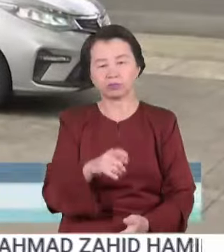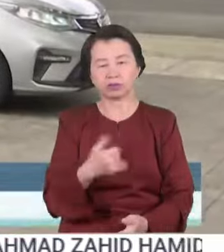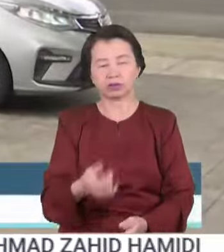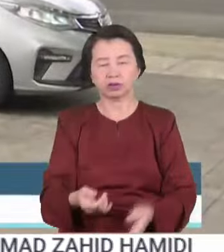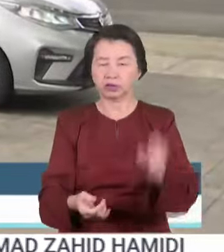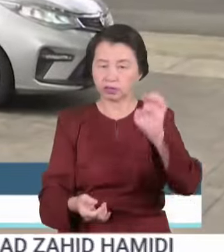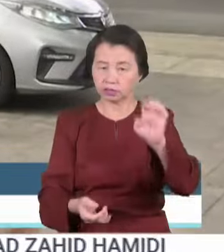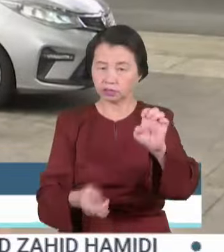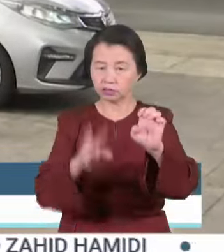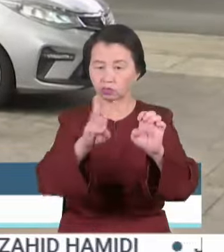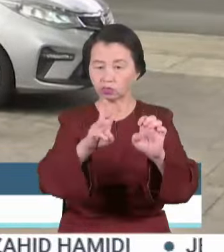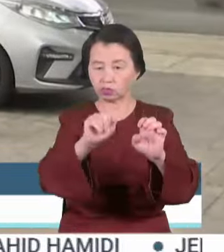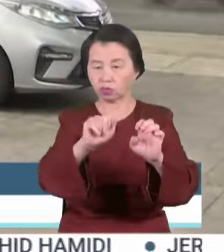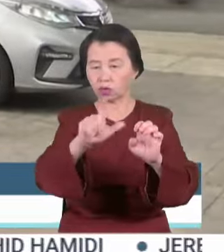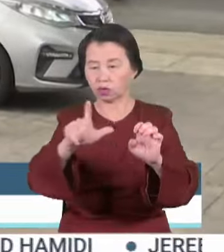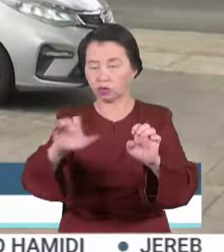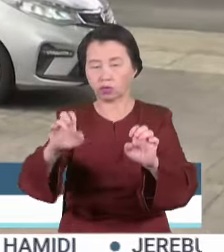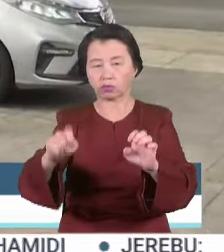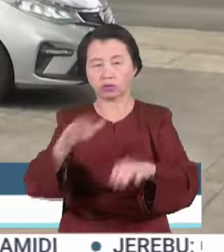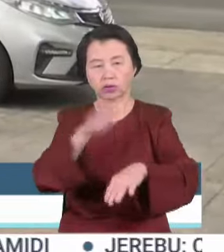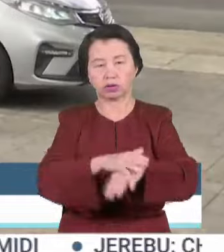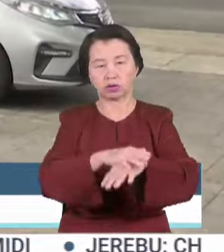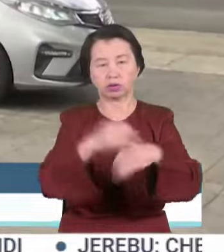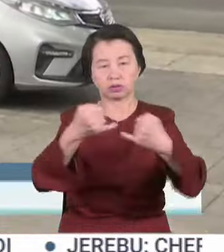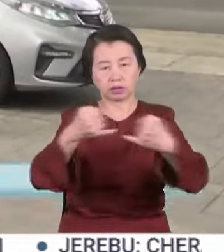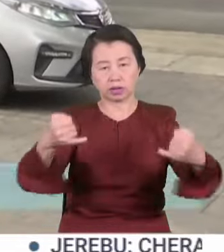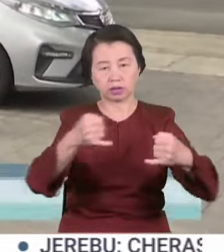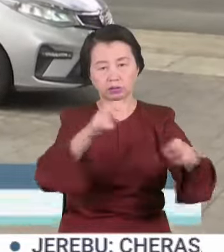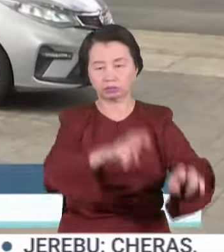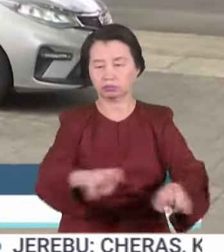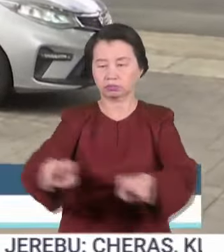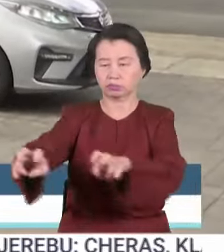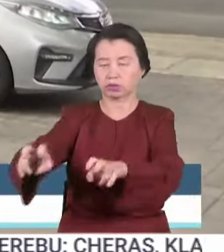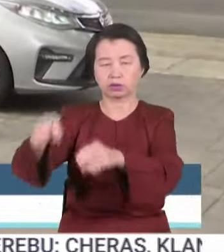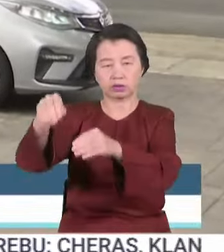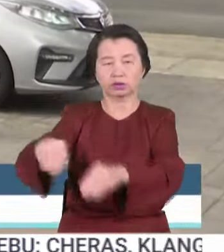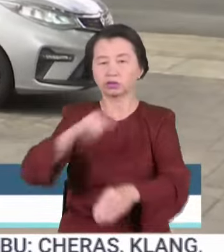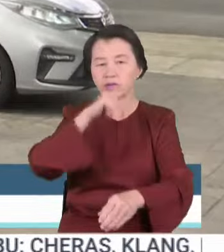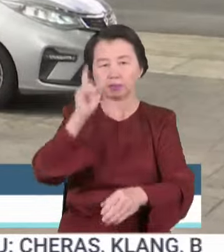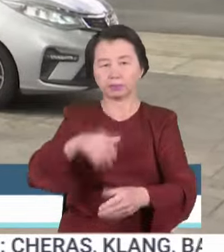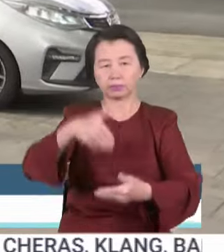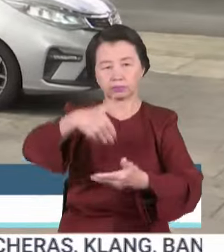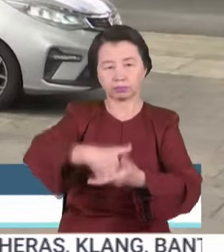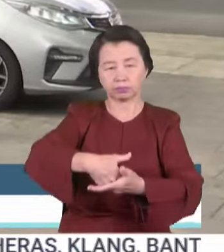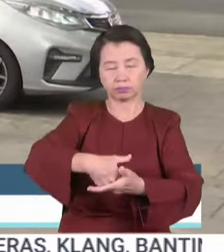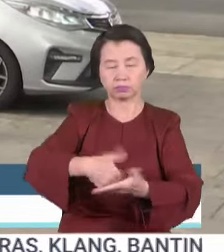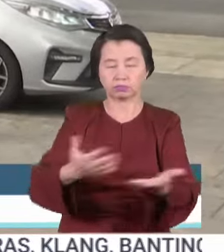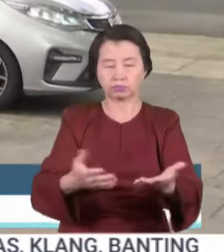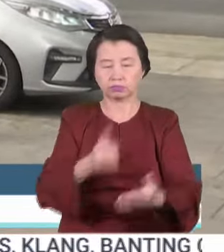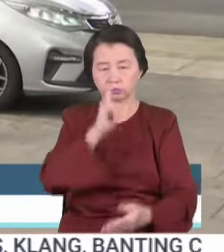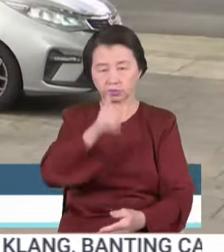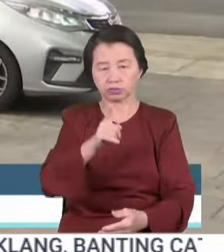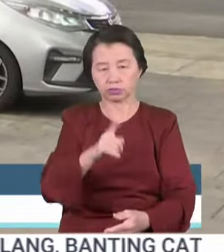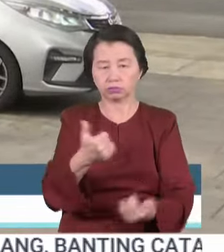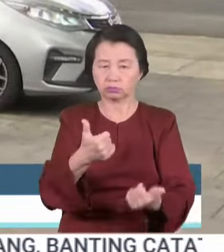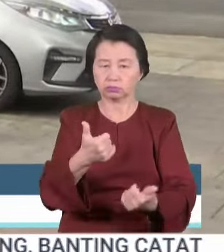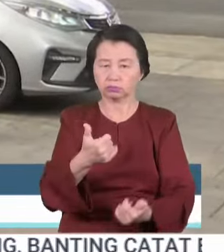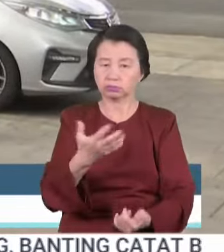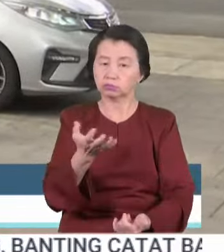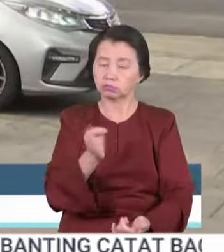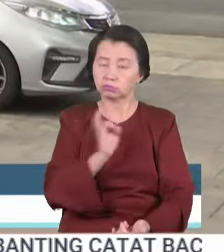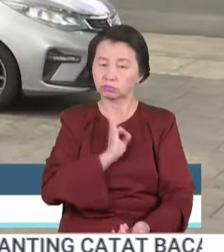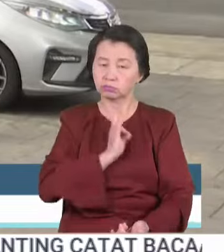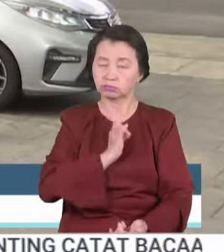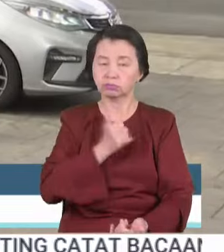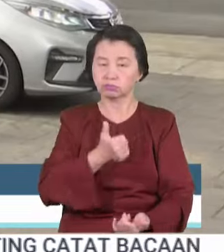e-wallet, kita boleh terus online transfer dan dekat situ pun ada sampul-sampul raya yang menarik. So dia memang interesting lah.